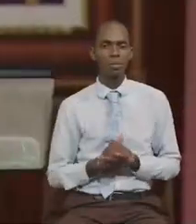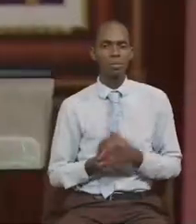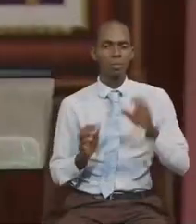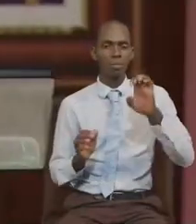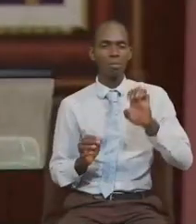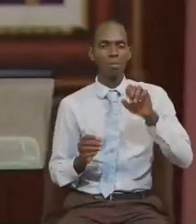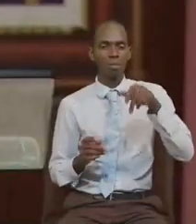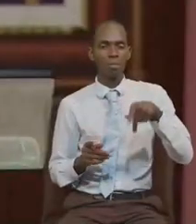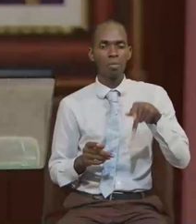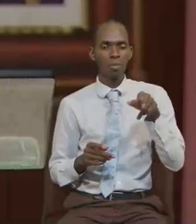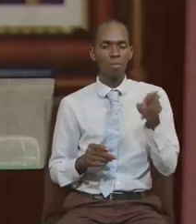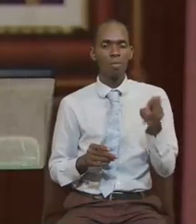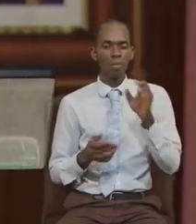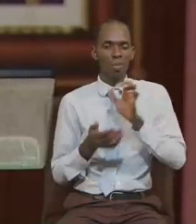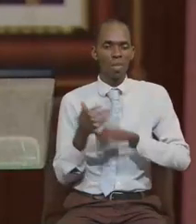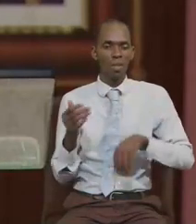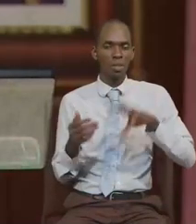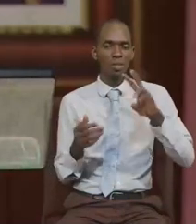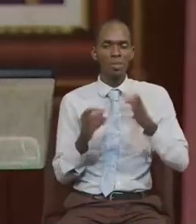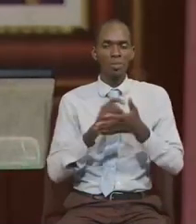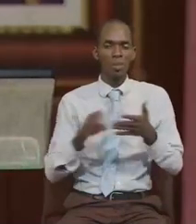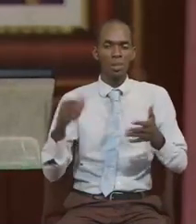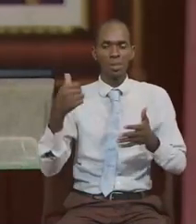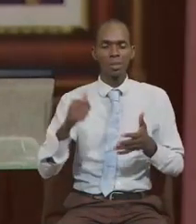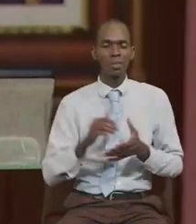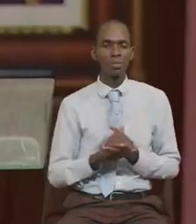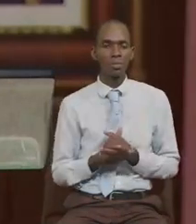Éphésiens 6, verset 10.